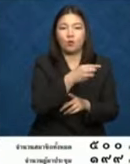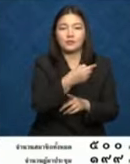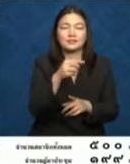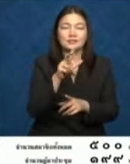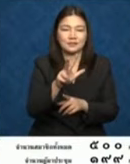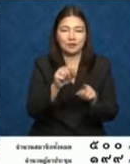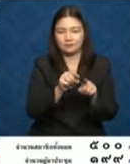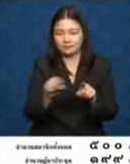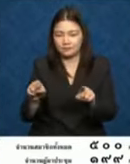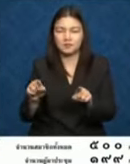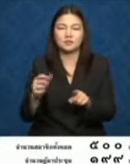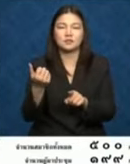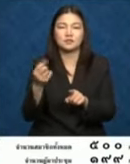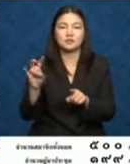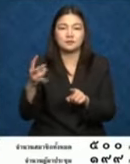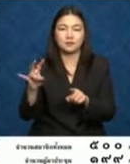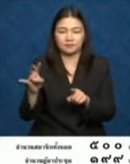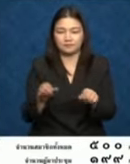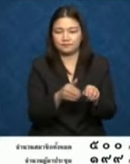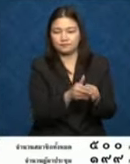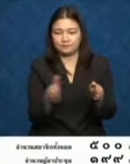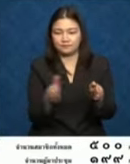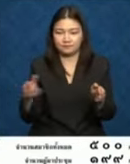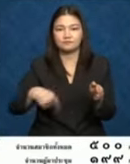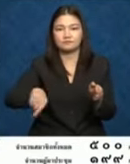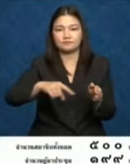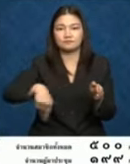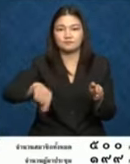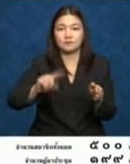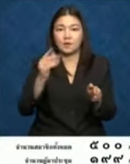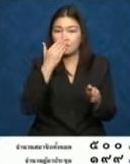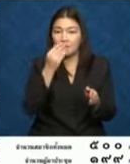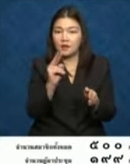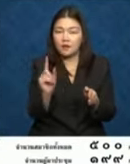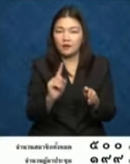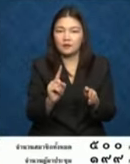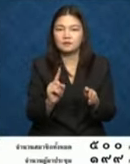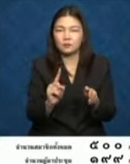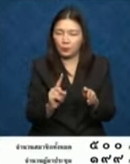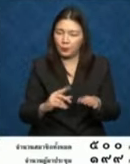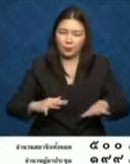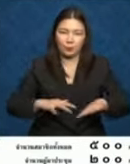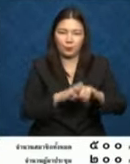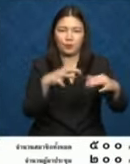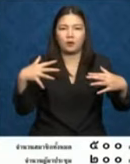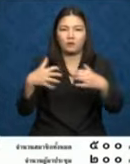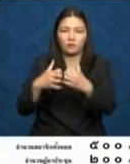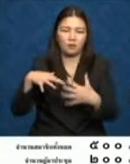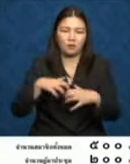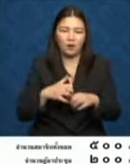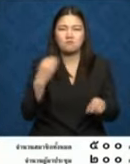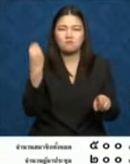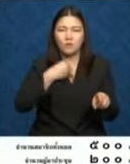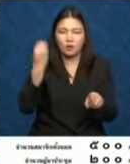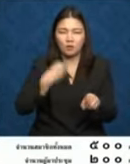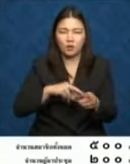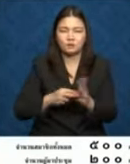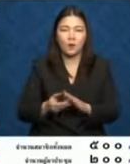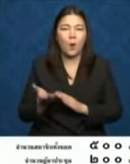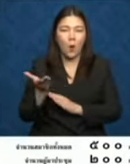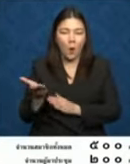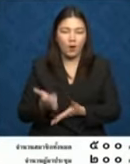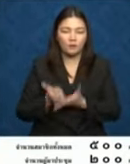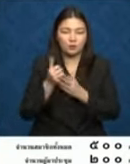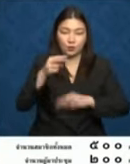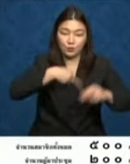16-350ถึงกม17ค่ะตำบลแวงใหญ่อำเภอแวงใหญ่เนื่องจากเกิดอุบัติเหตุอยู่บ่อยครั้งเพื่ออำนวยความสะดวกการสัญจรของประช